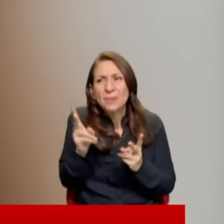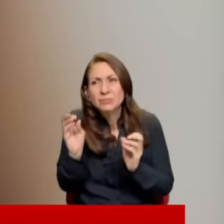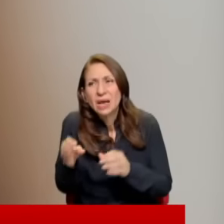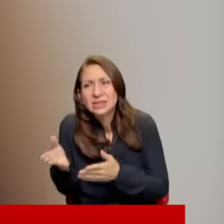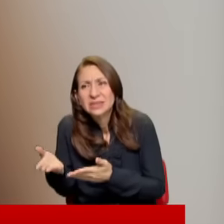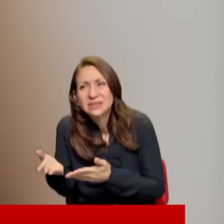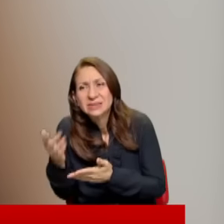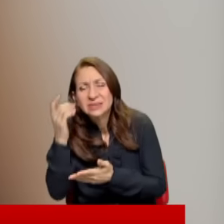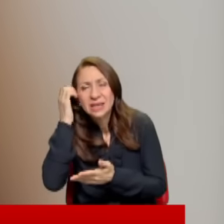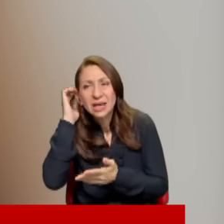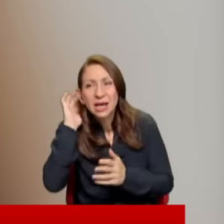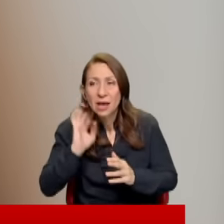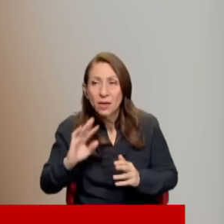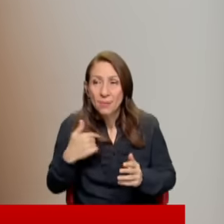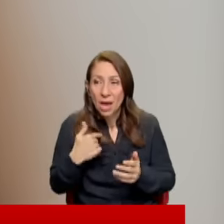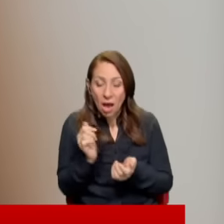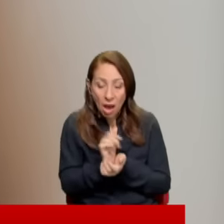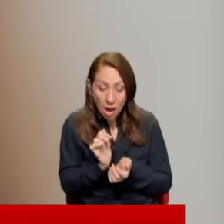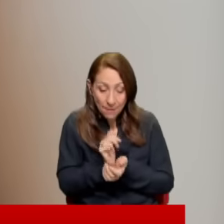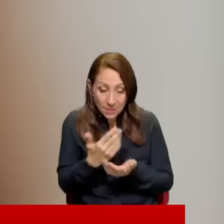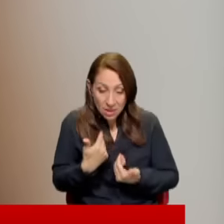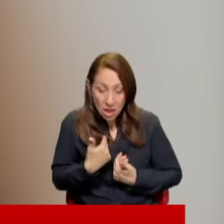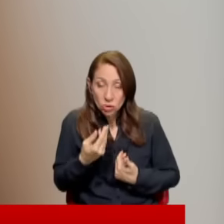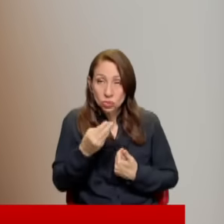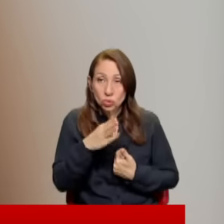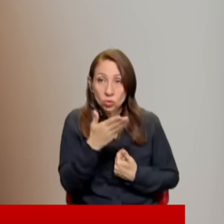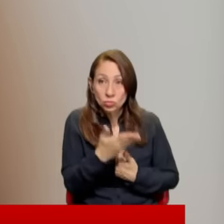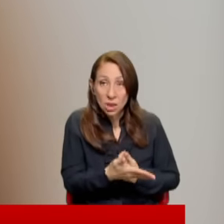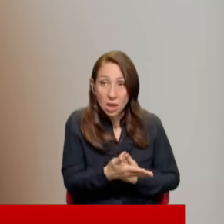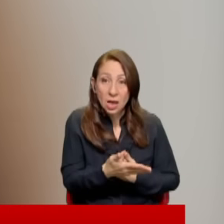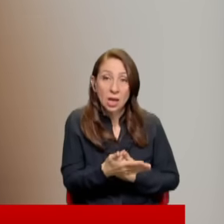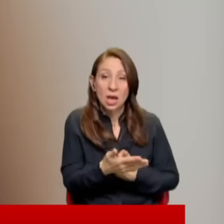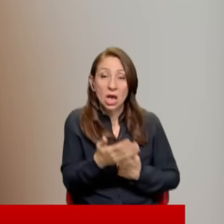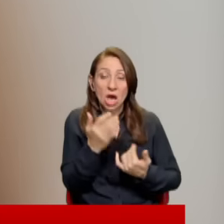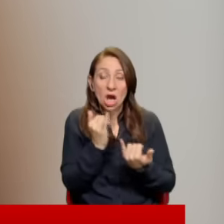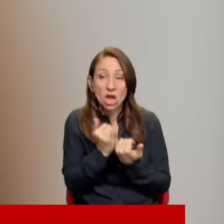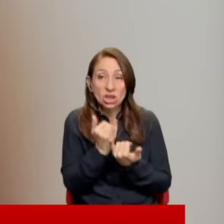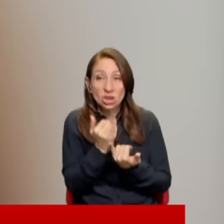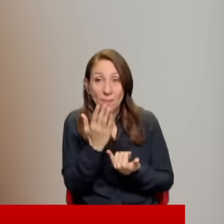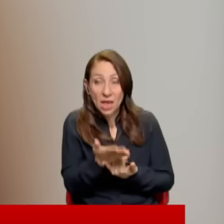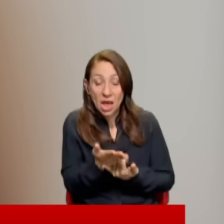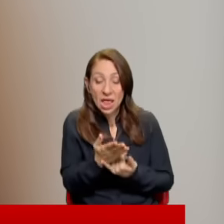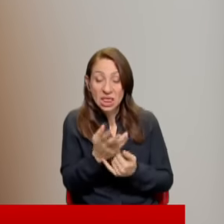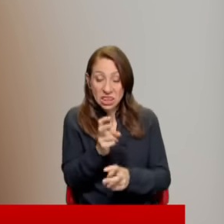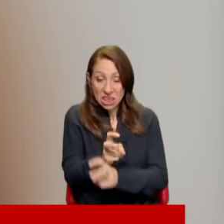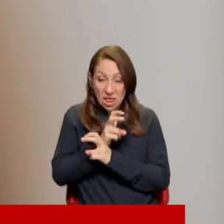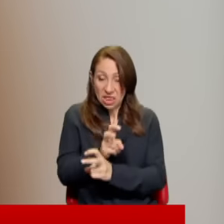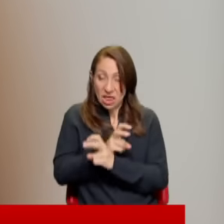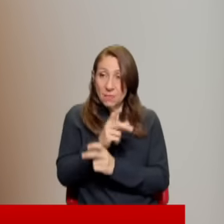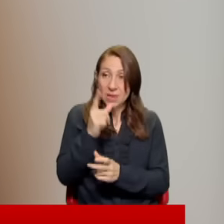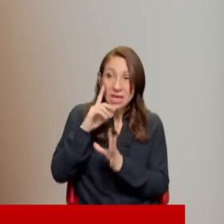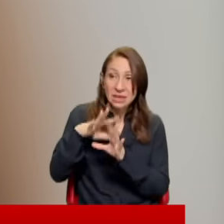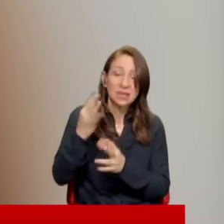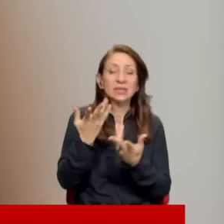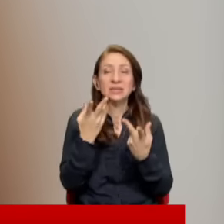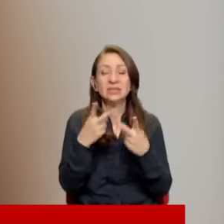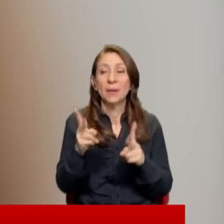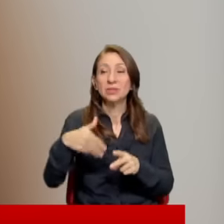bırakırsınız beni ailemle çocuğumla kardeşlerimle tehdit eden bir insan